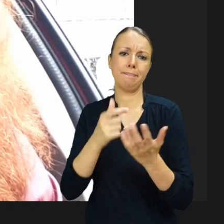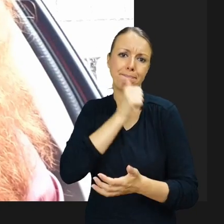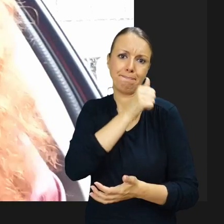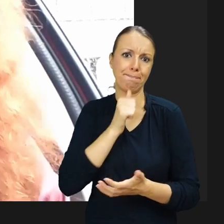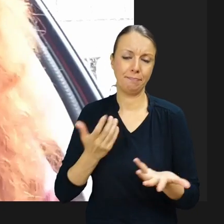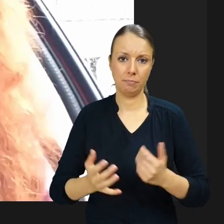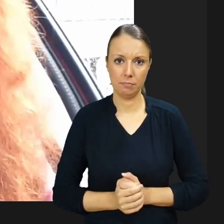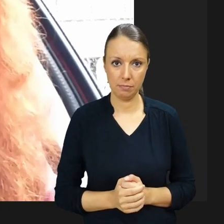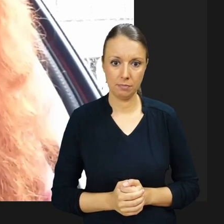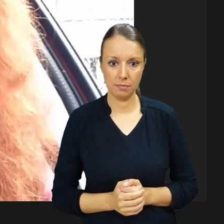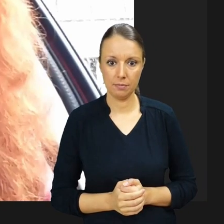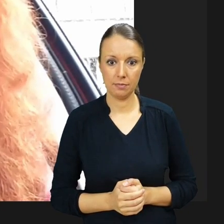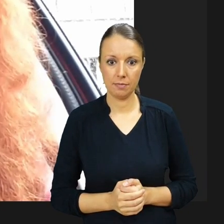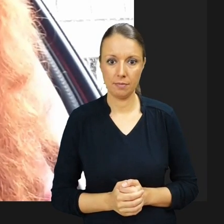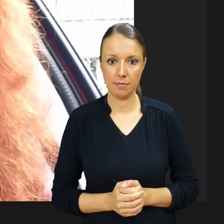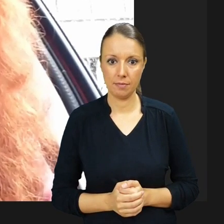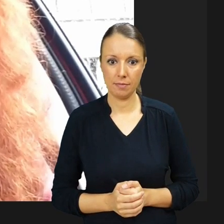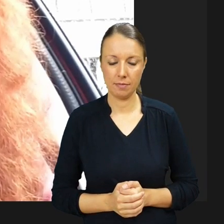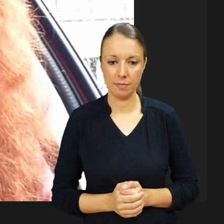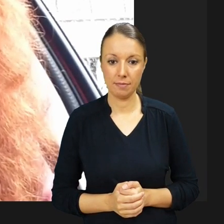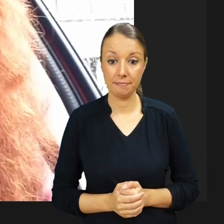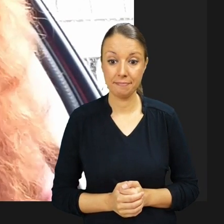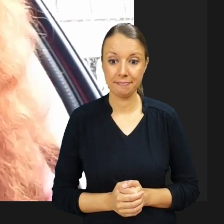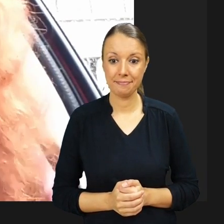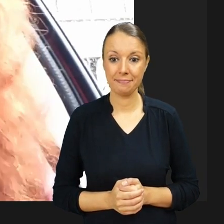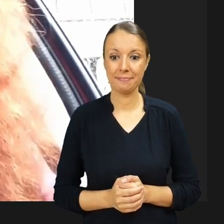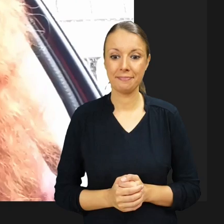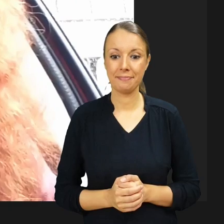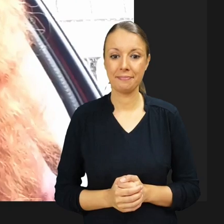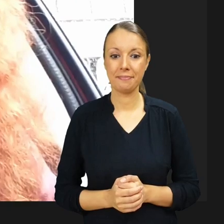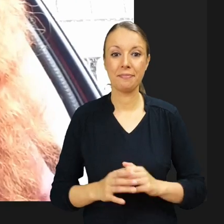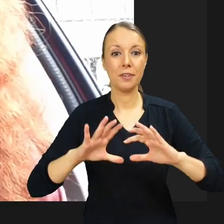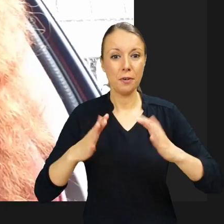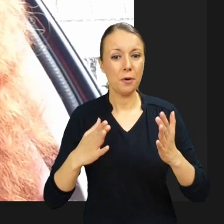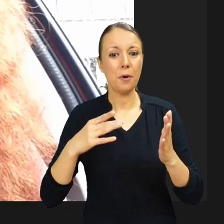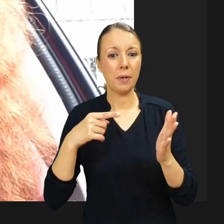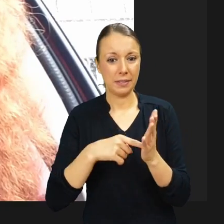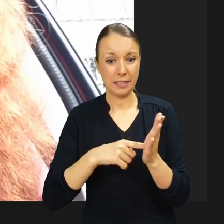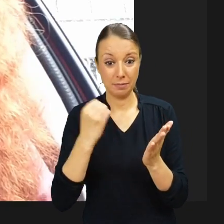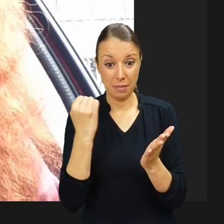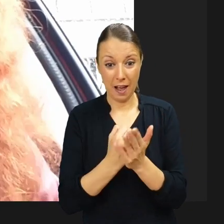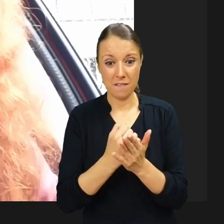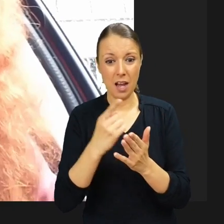W takim razie o wyłączeniu tych, dostała rozstrzygnięcie w formie decyzji administracyjnej. Twardy